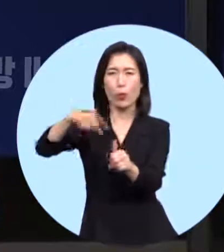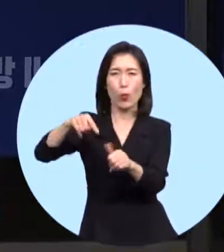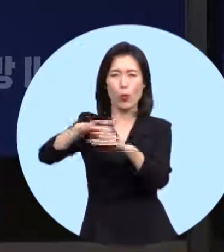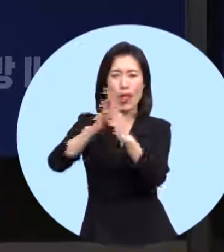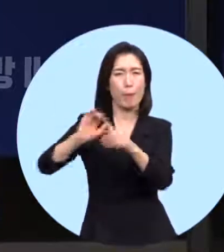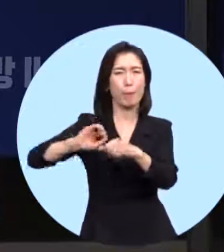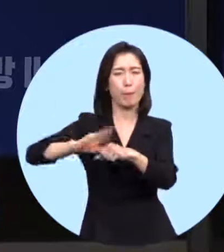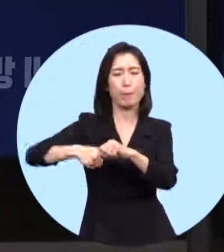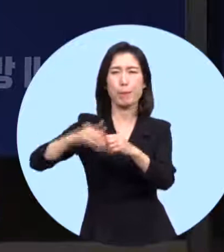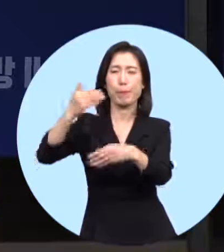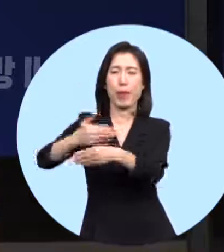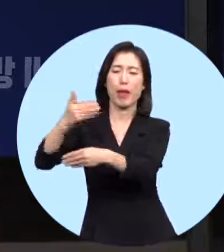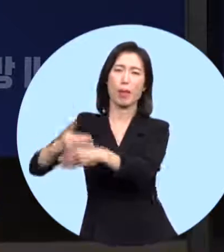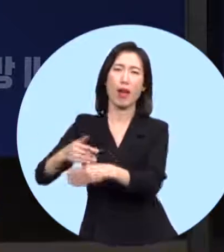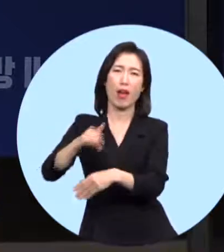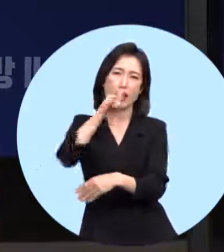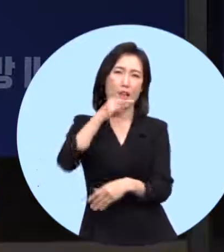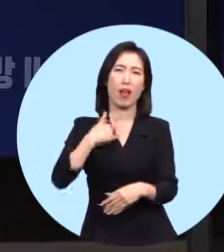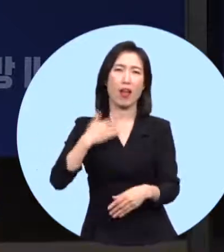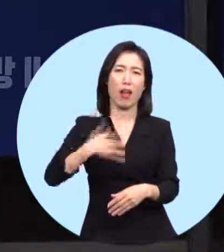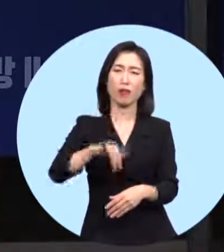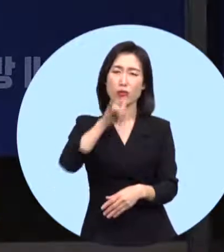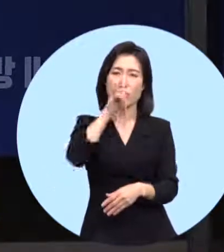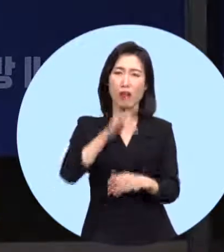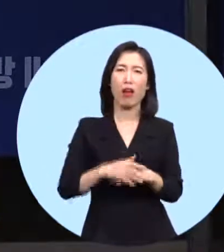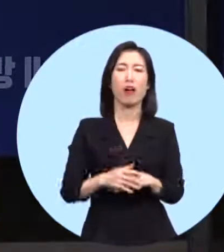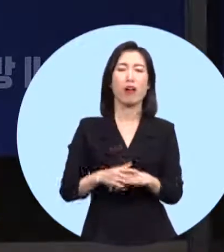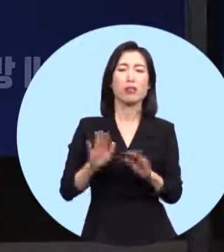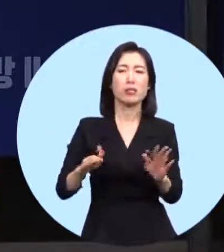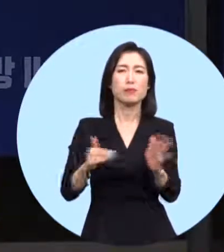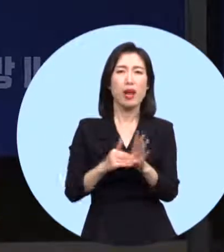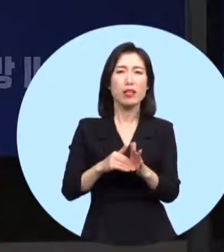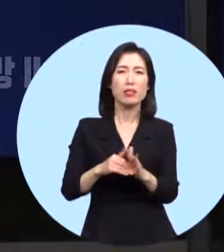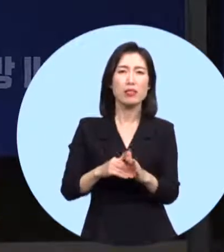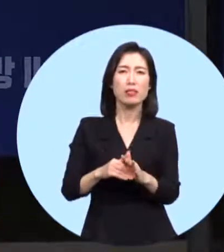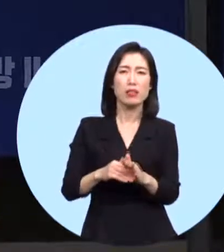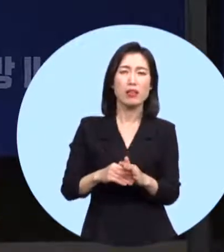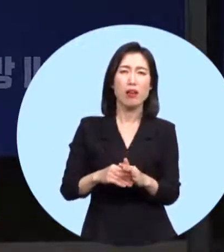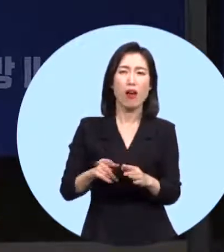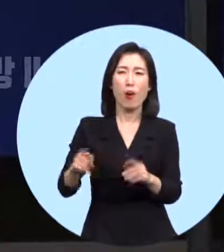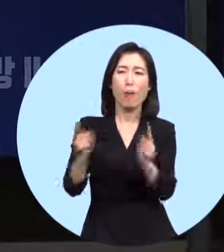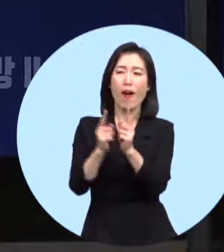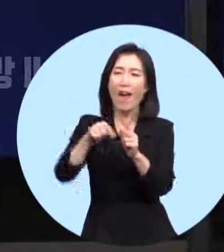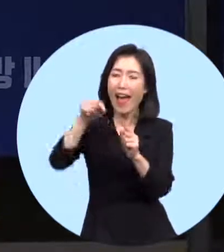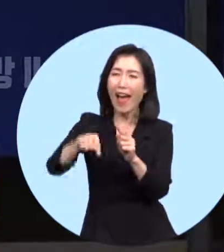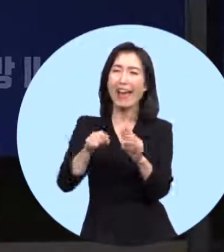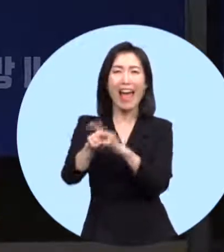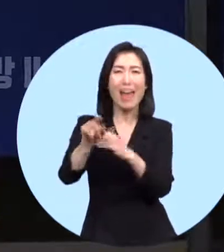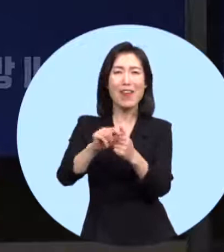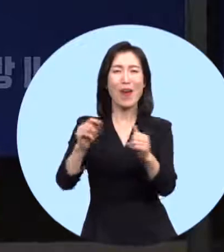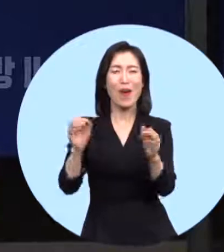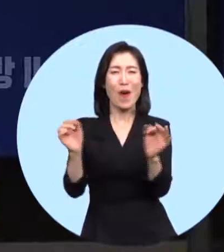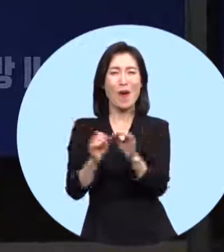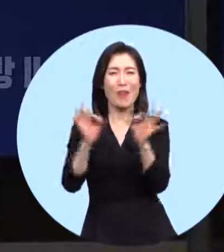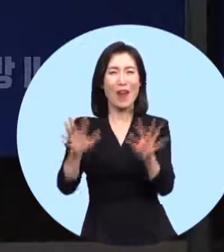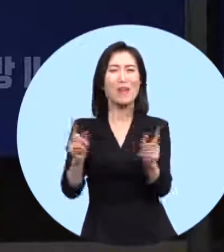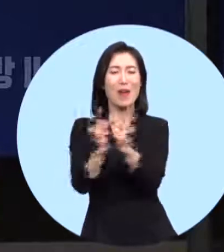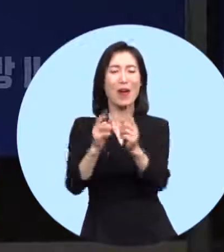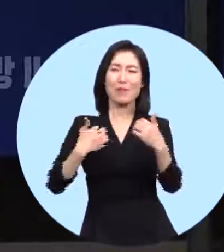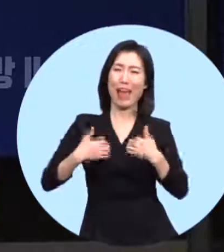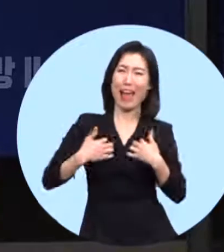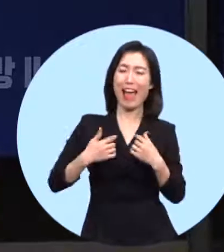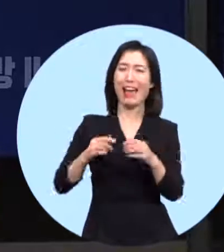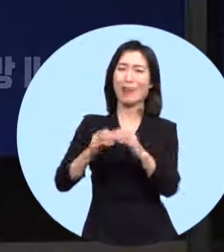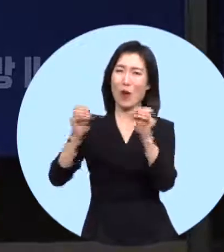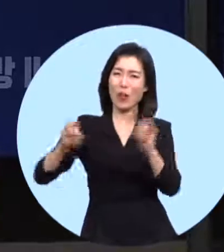닫았던 것으로 알고 있습니다. 그러다 보니까 많은 분들이 그 전에 만나던 친구들, 가면은 반갑게 인사해주던